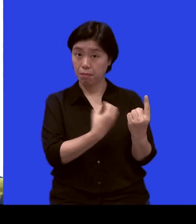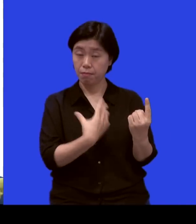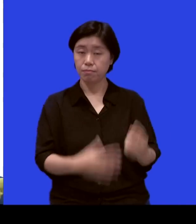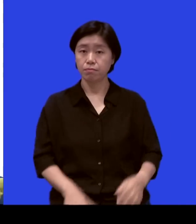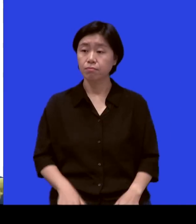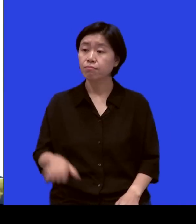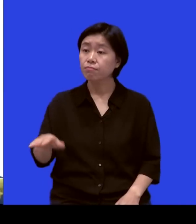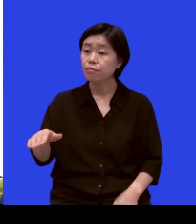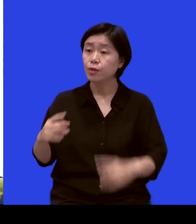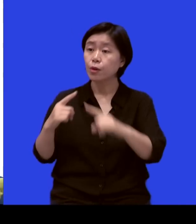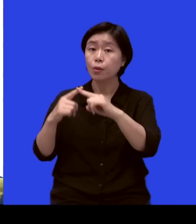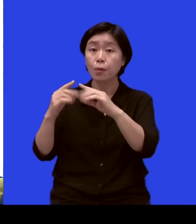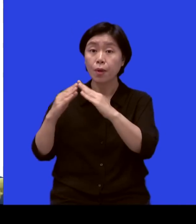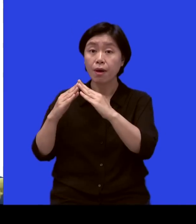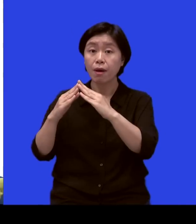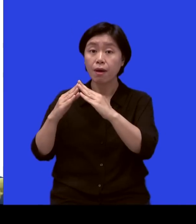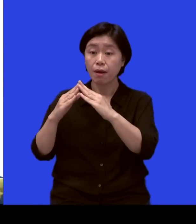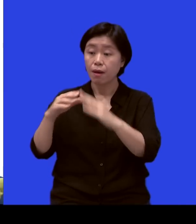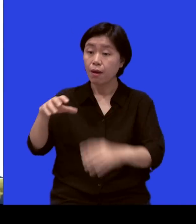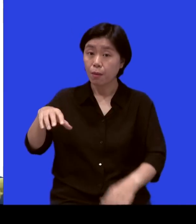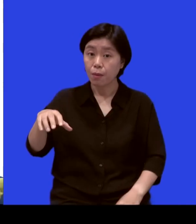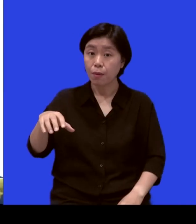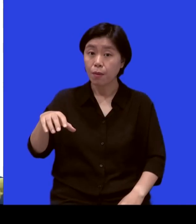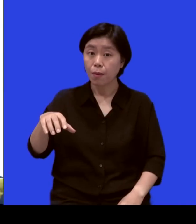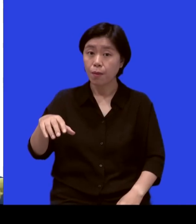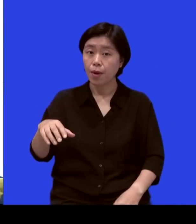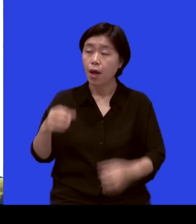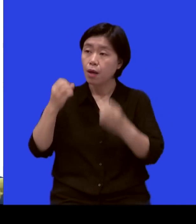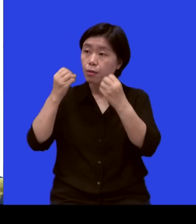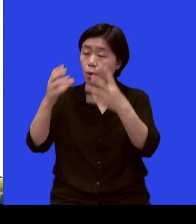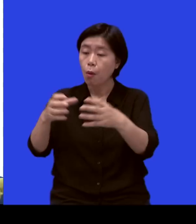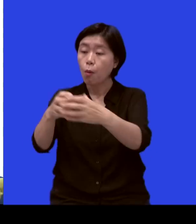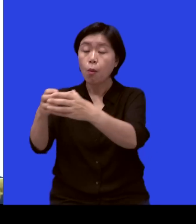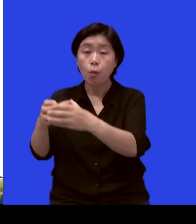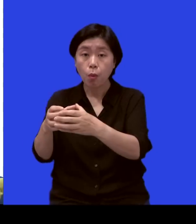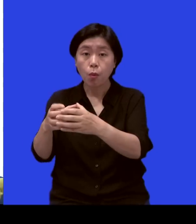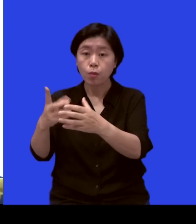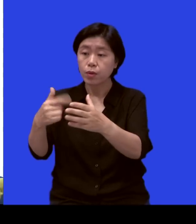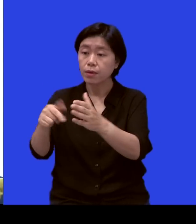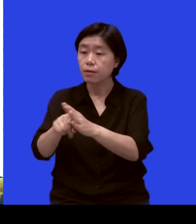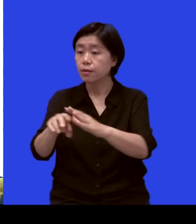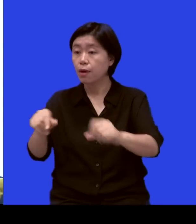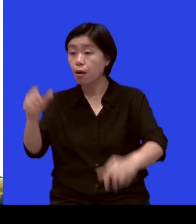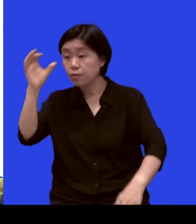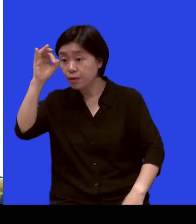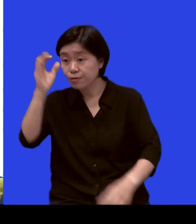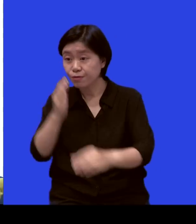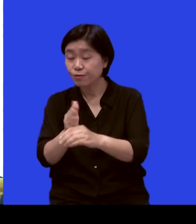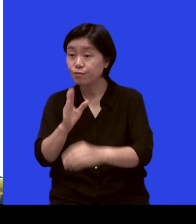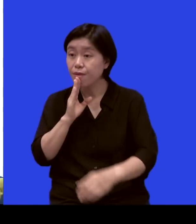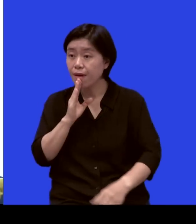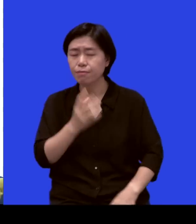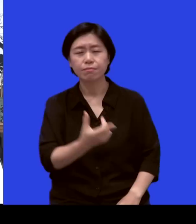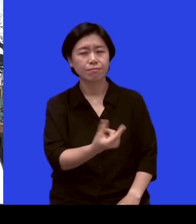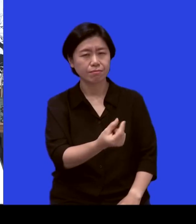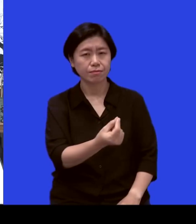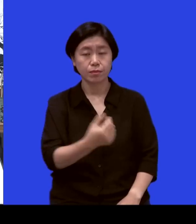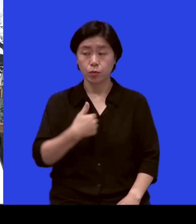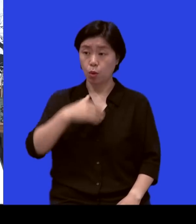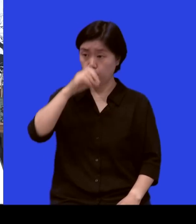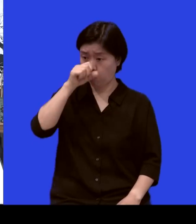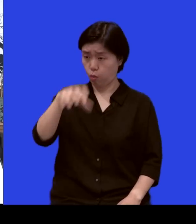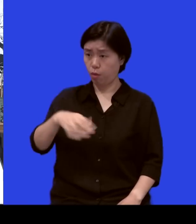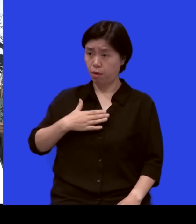목사님 교회에서 공동체 하려고 터를 많이 보러 다니셨다면서요. 그래서 네. 사실 그렇다. 그랬더니 좋은 데가 있다는 거예요.